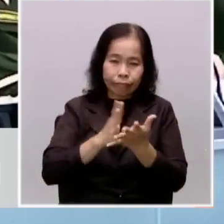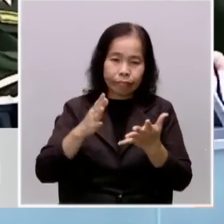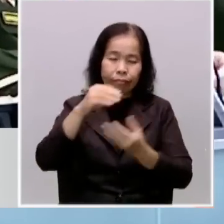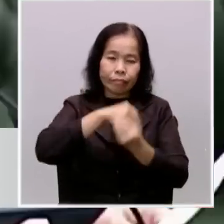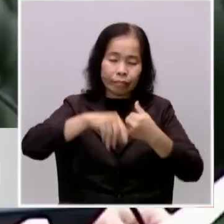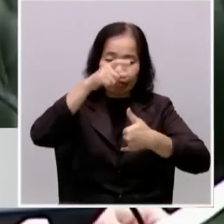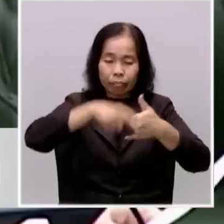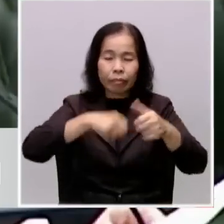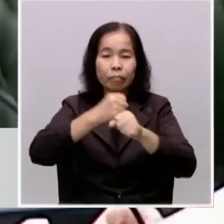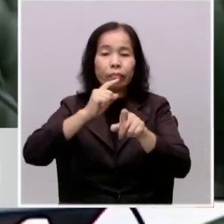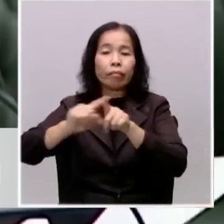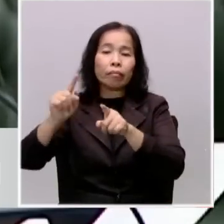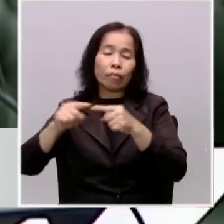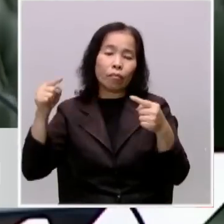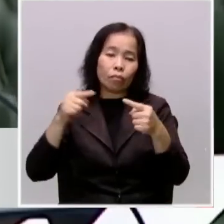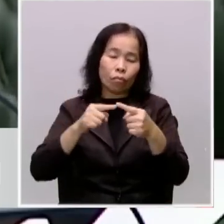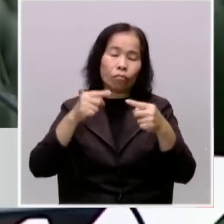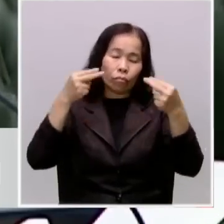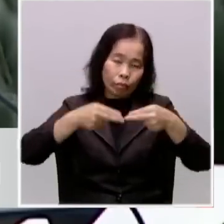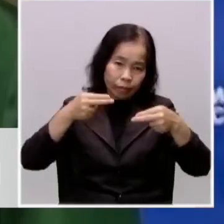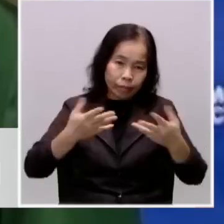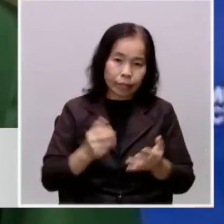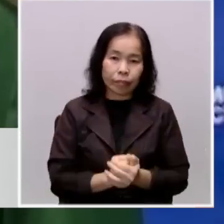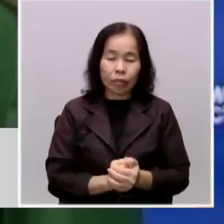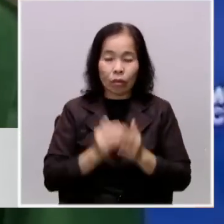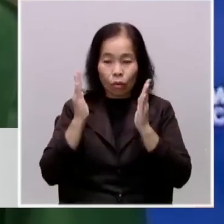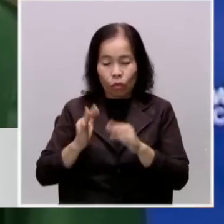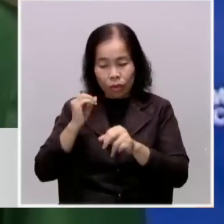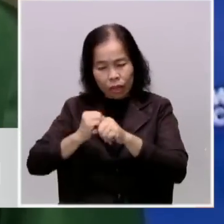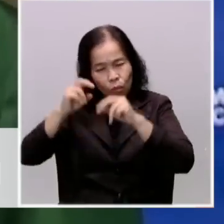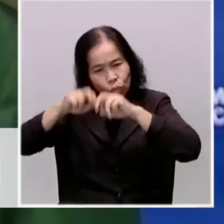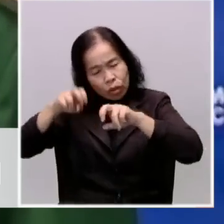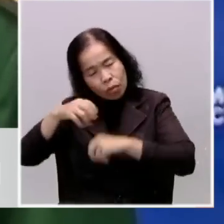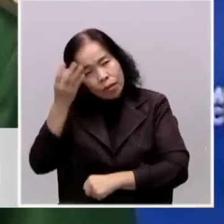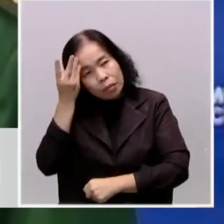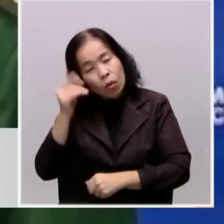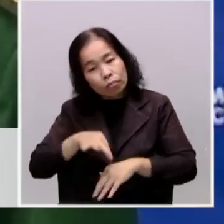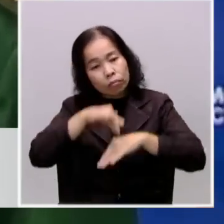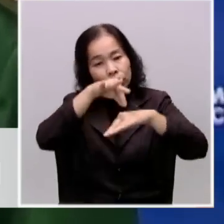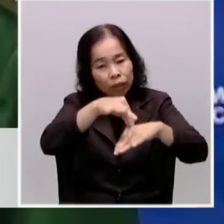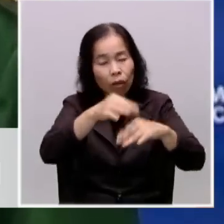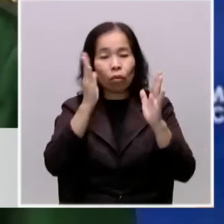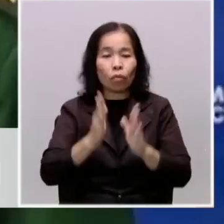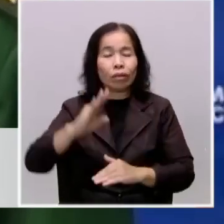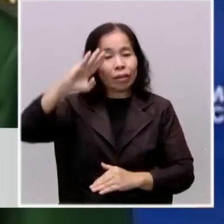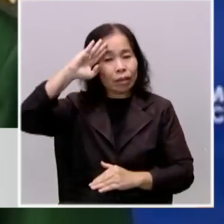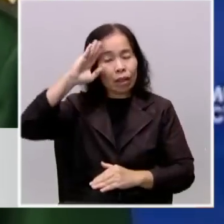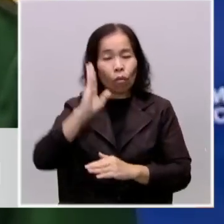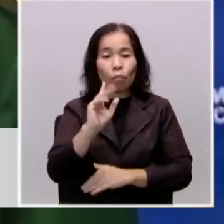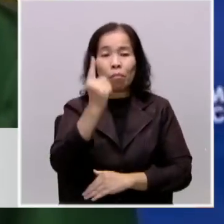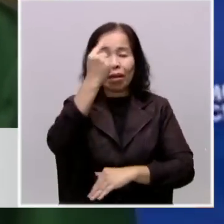ของคนเหล่านี้ในสมรภูมิในยูเครนเพราะฉะนั้นนักวิเคราะห์ก็เลยมองนะคะว่าการแต่งตั้งนายพลเกราซิมอฟซึ่งเป็น